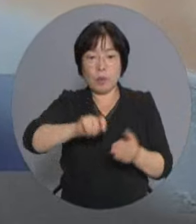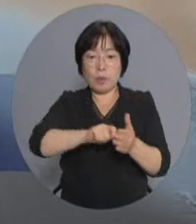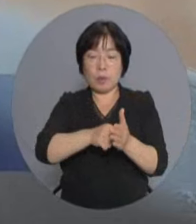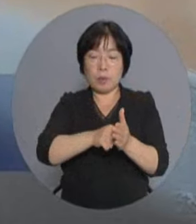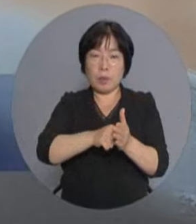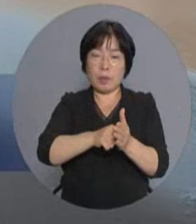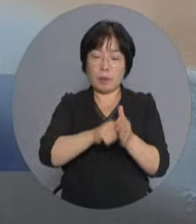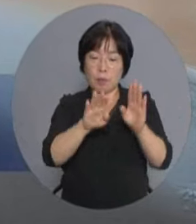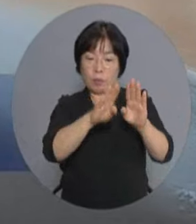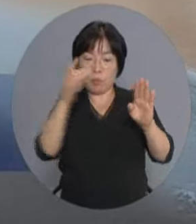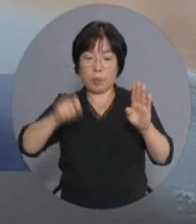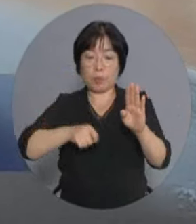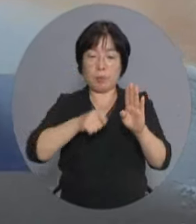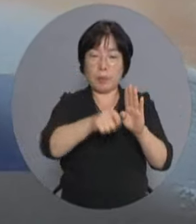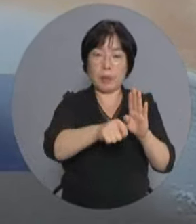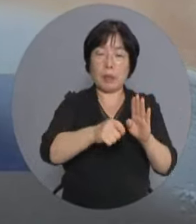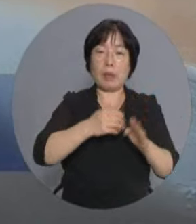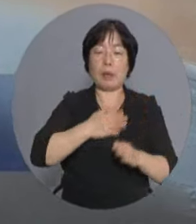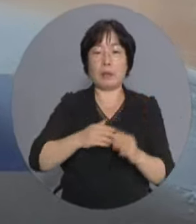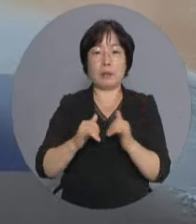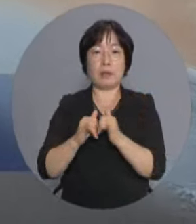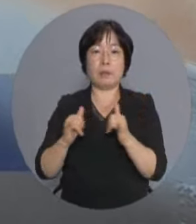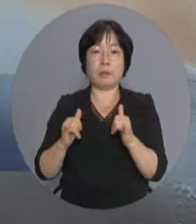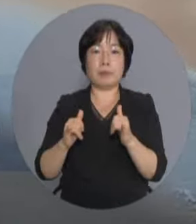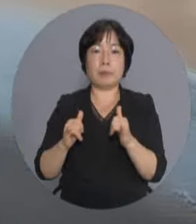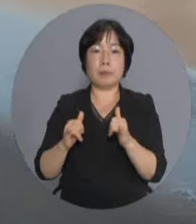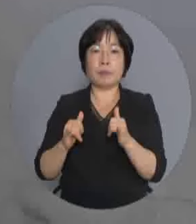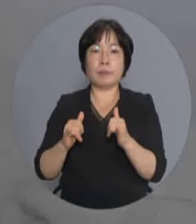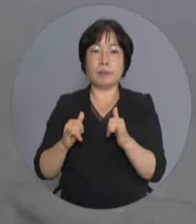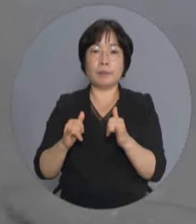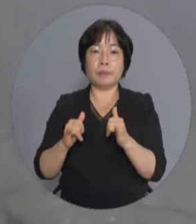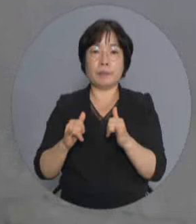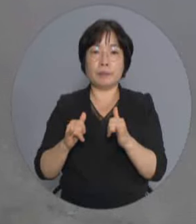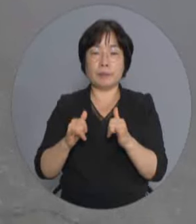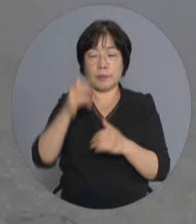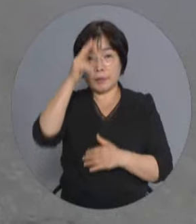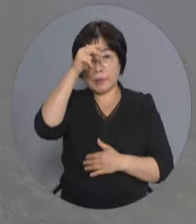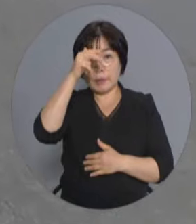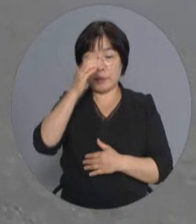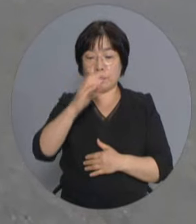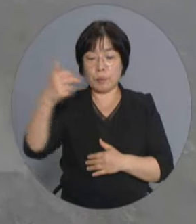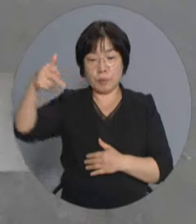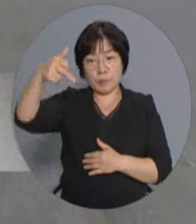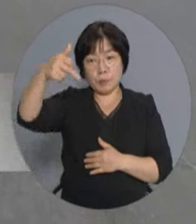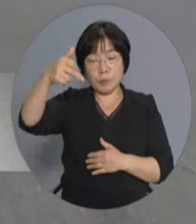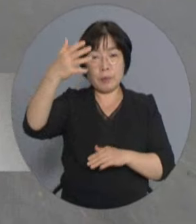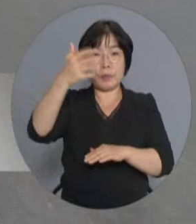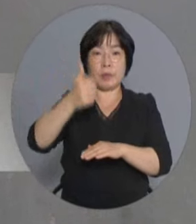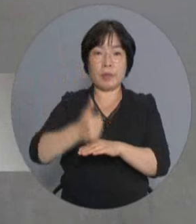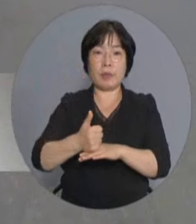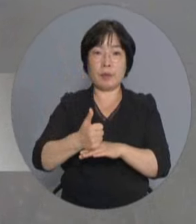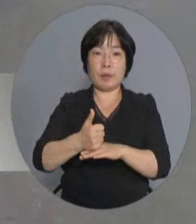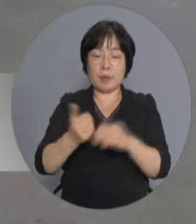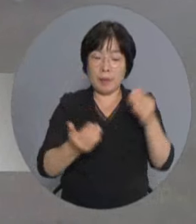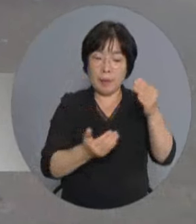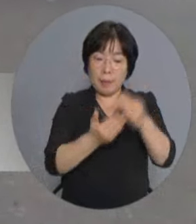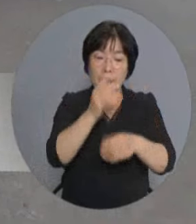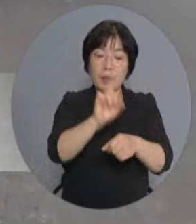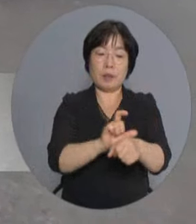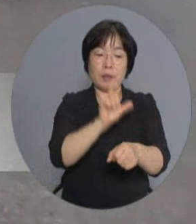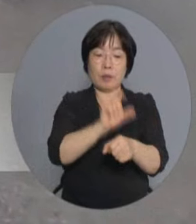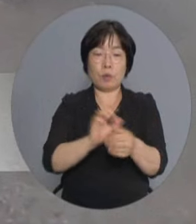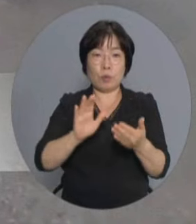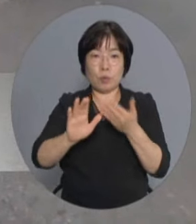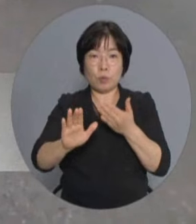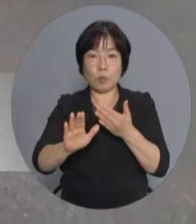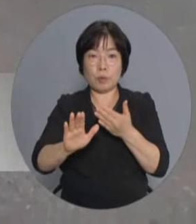근데 그 사람이 열쇠를 끌고 들어갔습니다. 아는 사람이. 경찰은 CCTV를 추적한 끝에 사건 발생 후